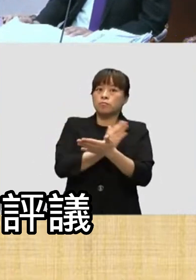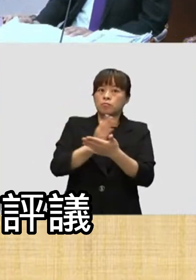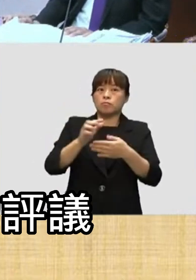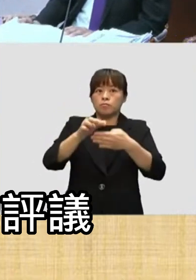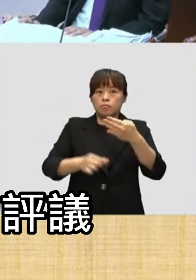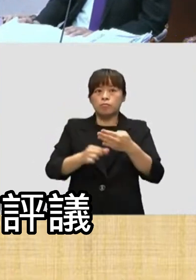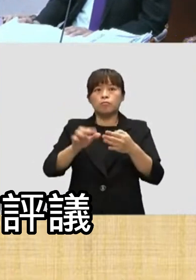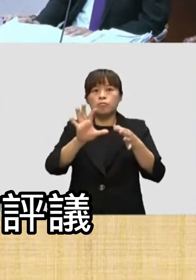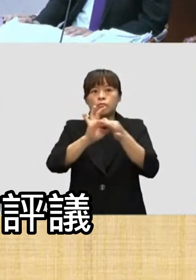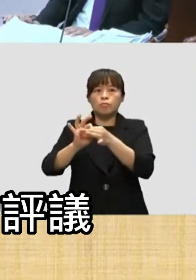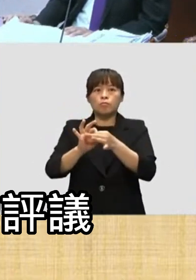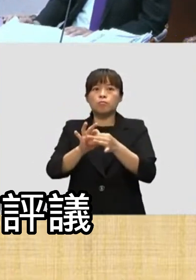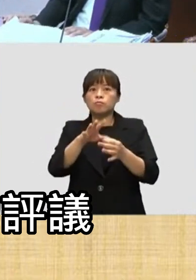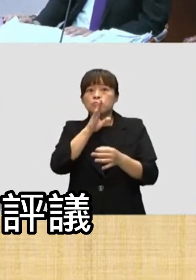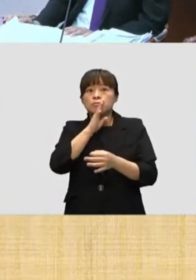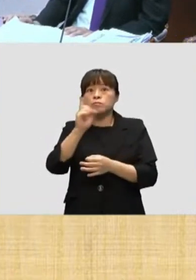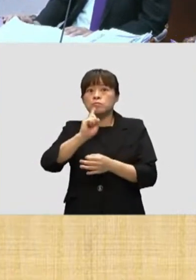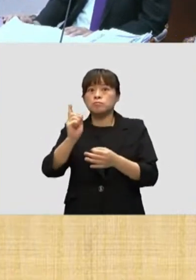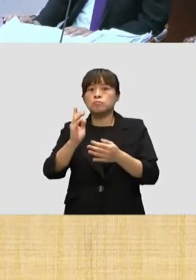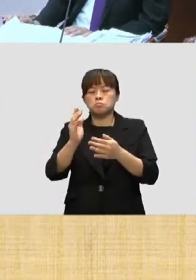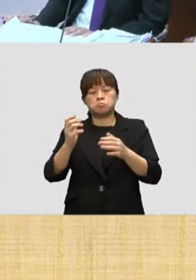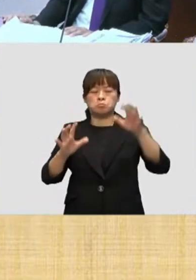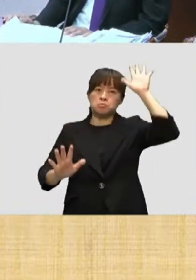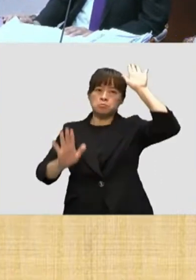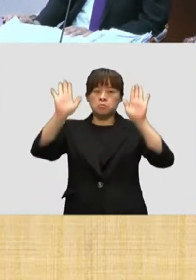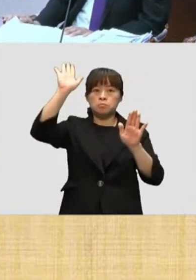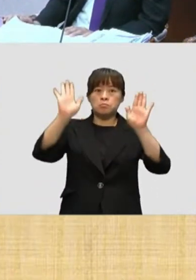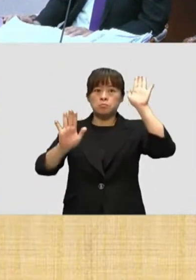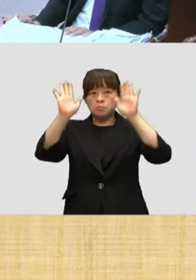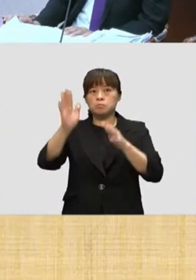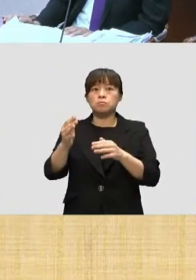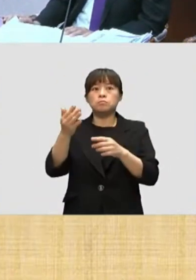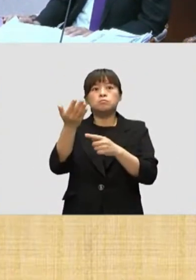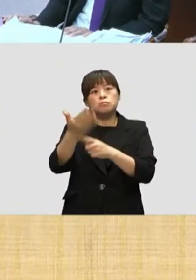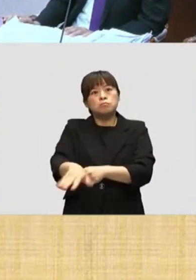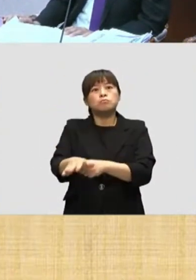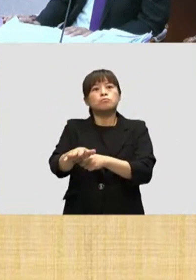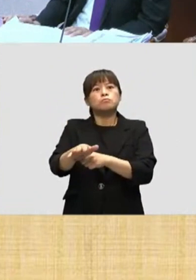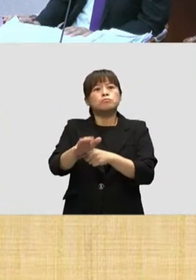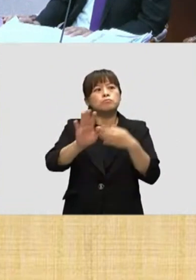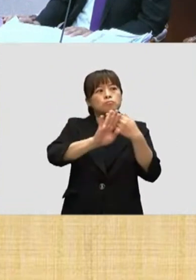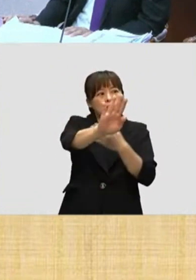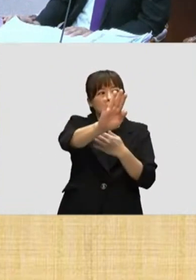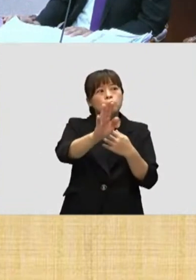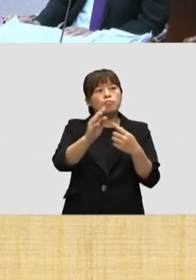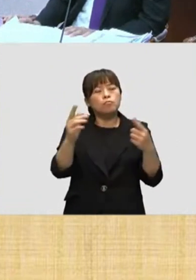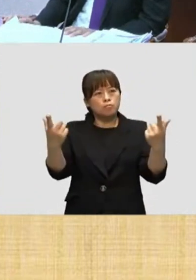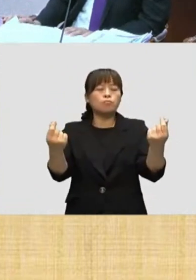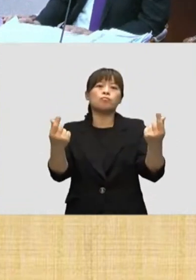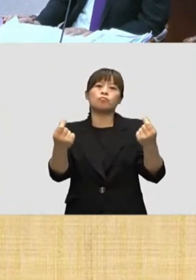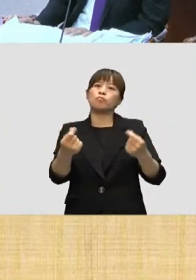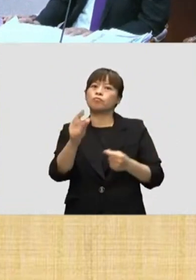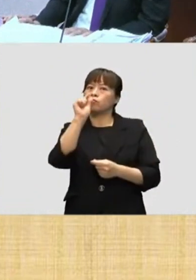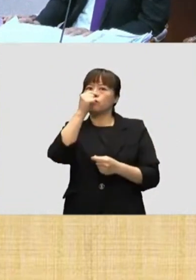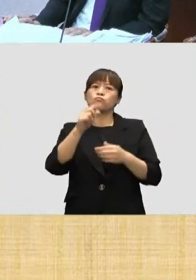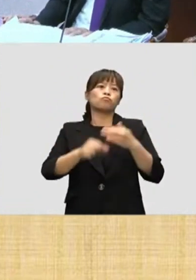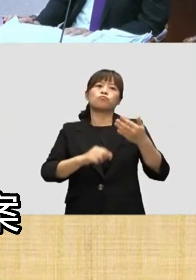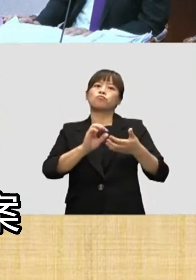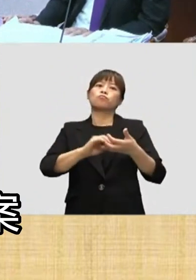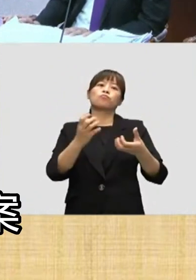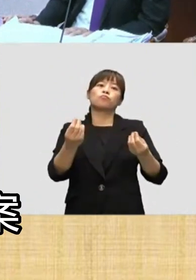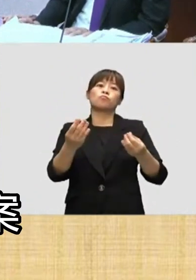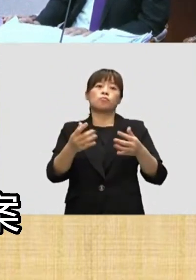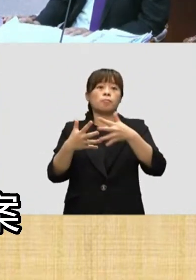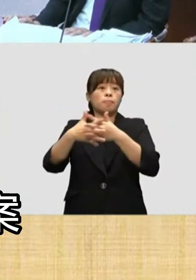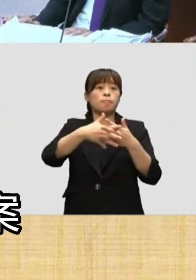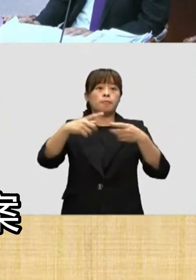度有关于终举的评议表决。量刑死刑与其他案件相同，没有特别的规定。美